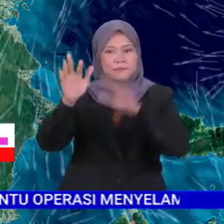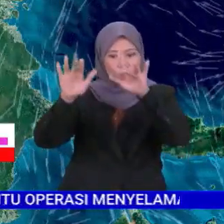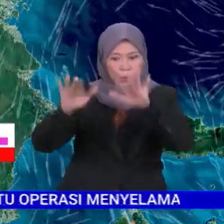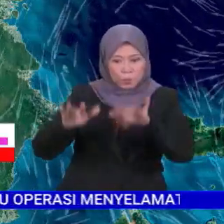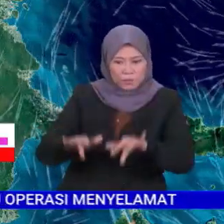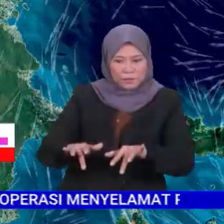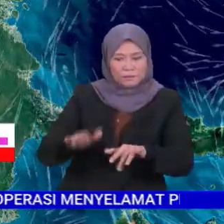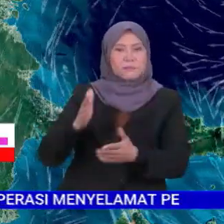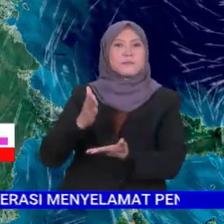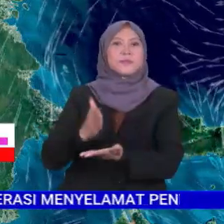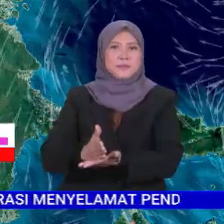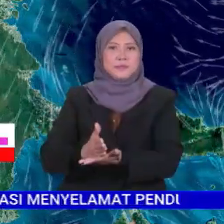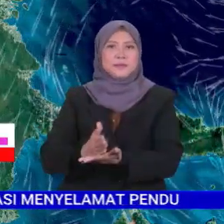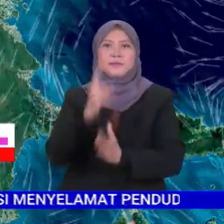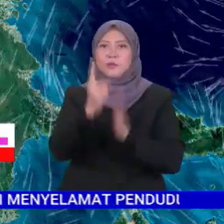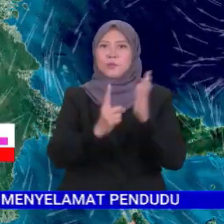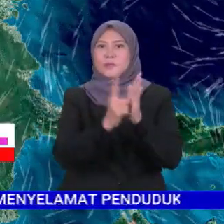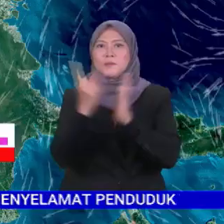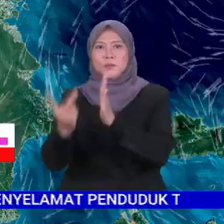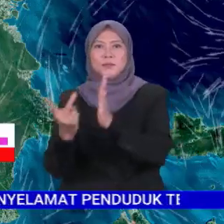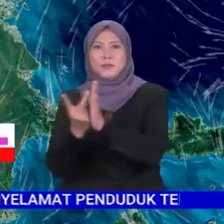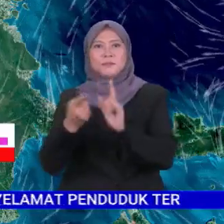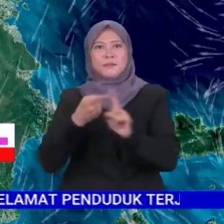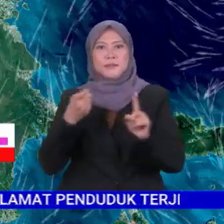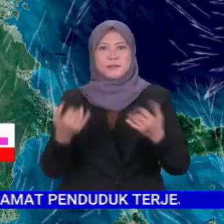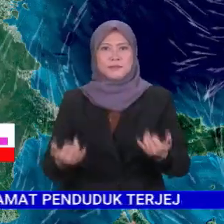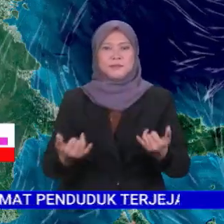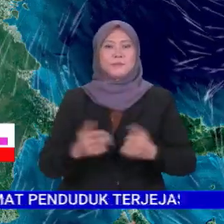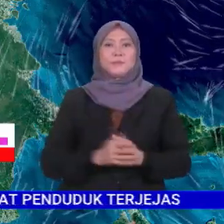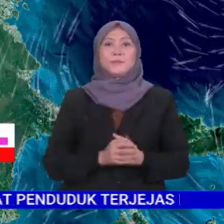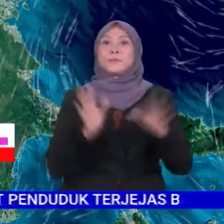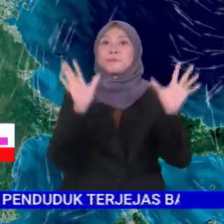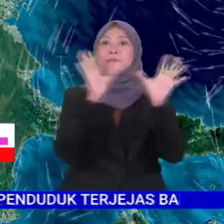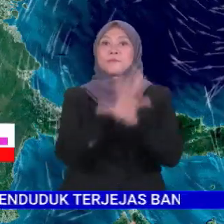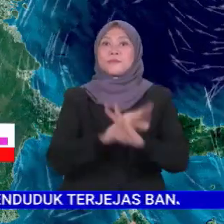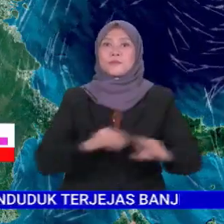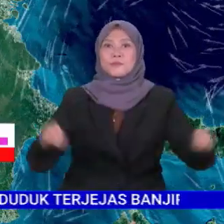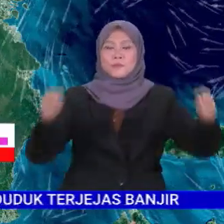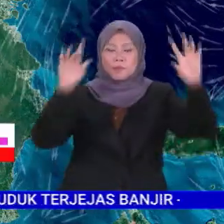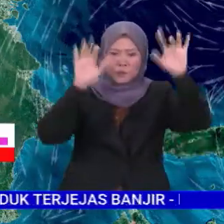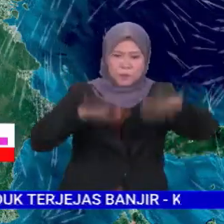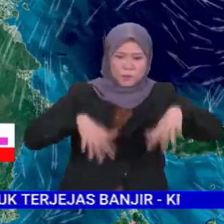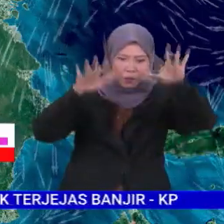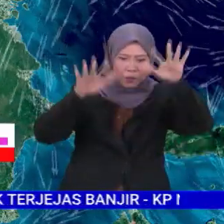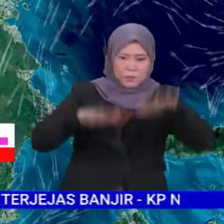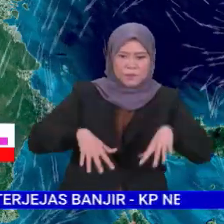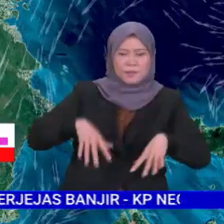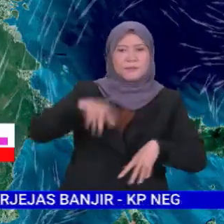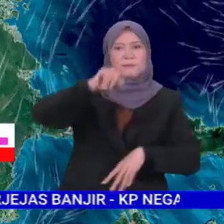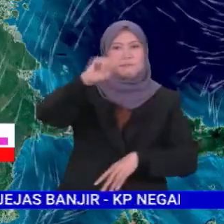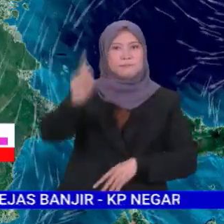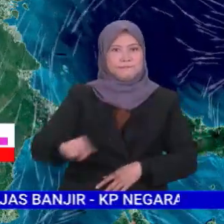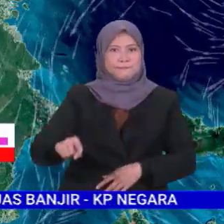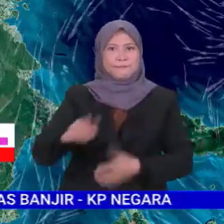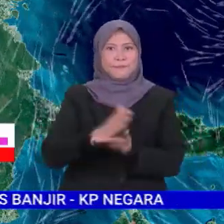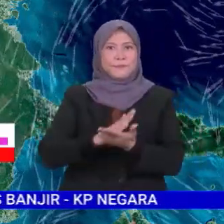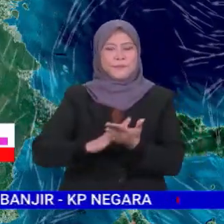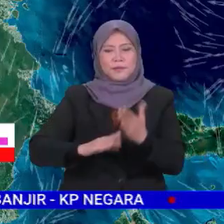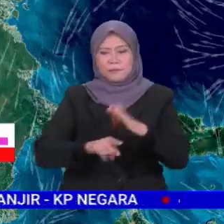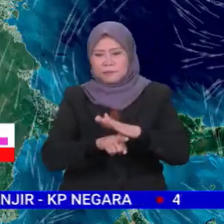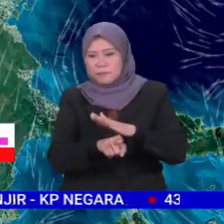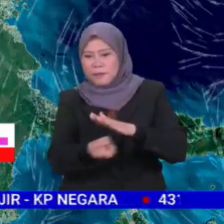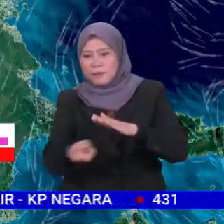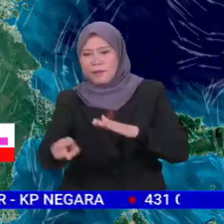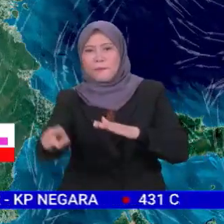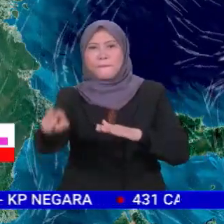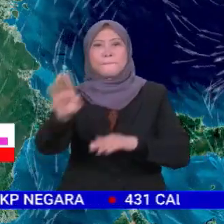dalam tempoh 1 hingga 2 jam daripada sekarang. Namun begitu, untuk negeri Sarawak, hujan lebat dan ribut petir juga dilihat berlaku di kebanyakan bahagian sebelah pedalaman